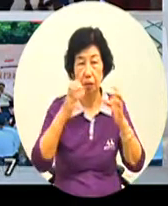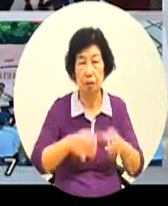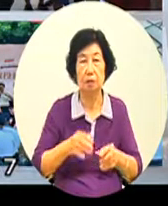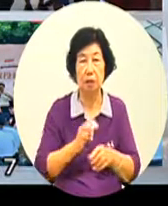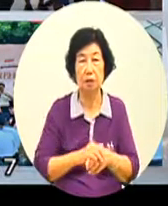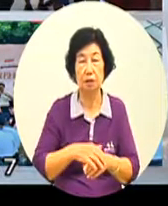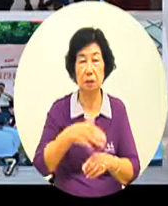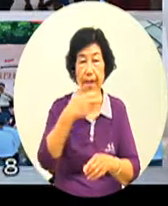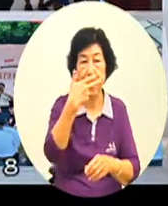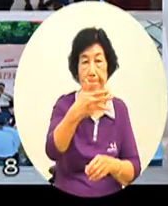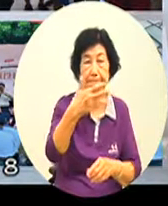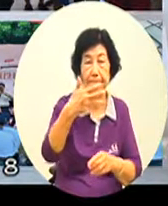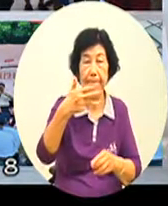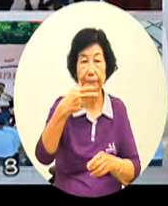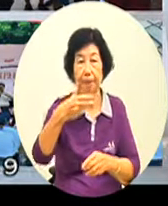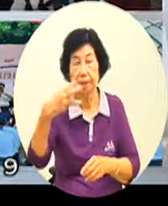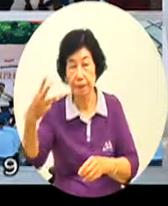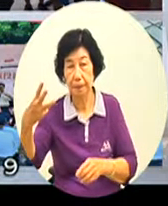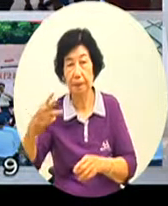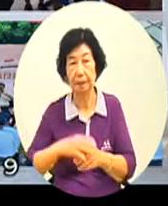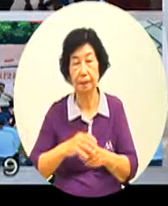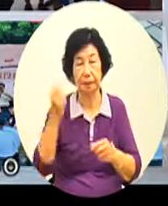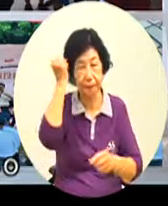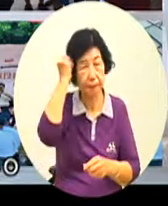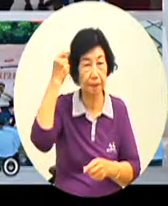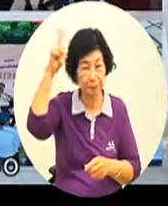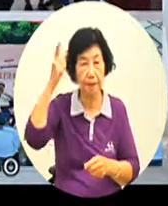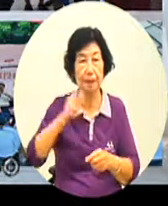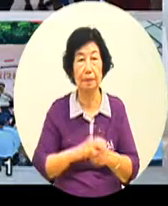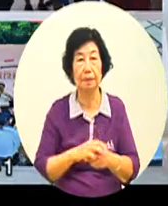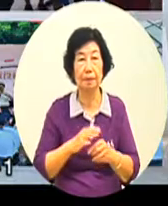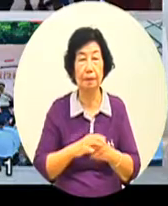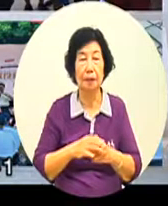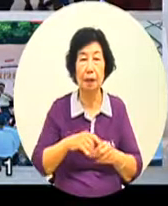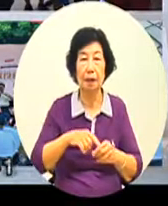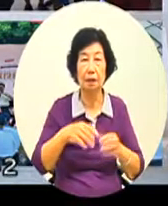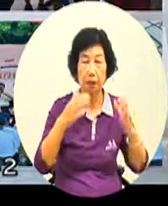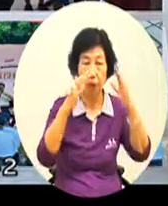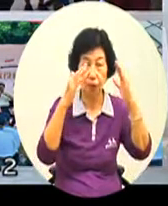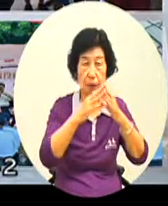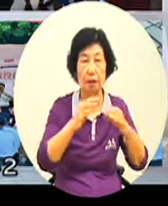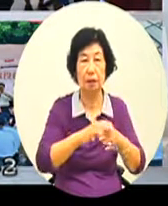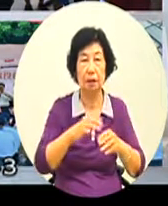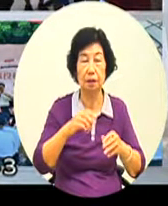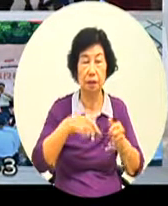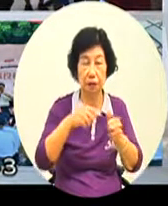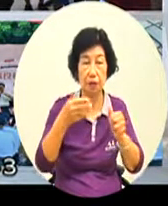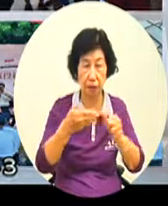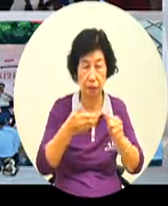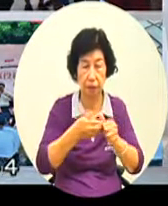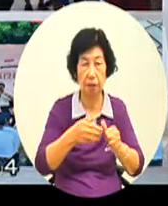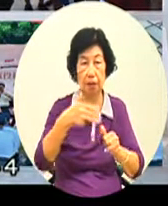海战役纪念馆，作为全民国防教育的倡议，今年